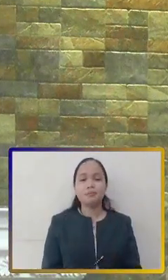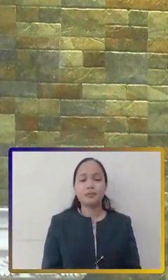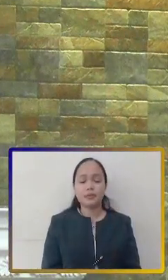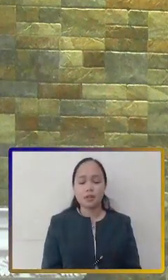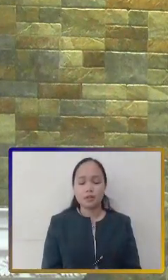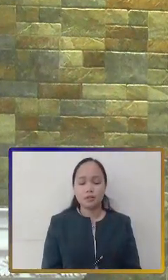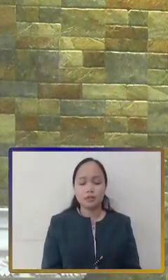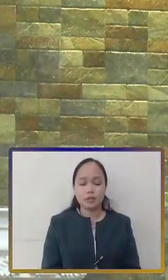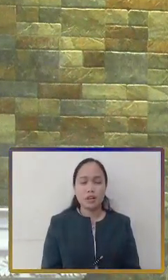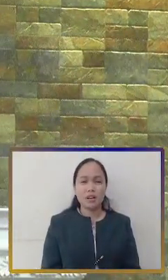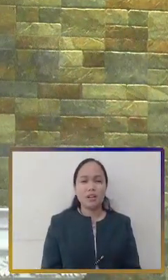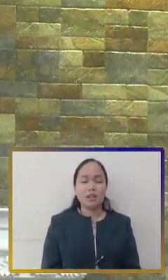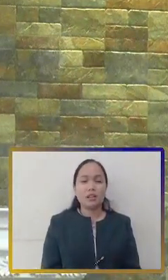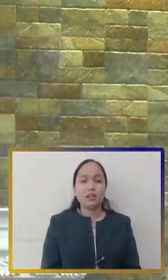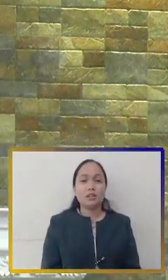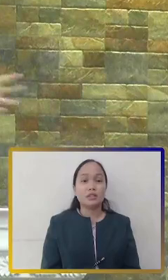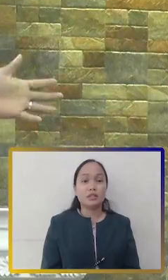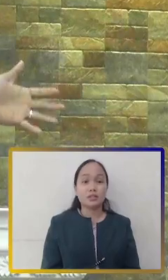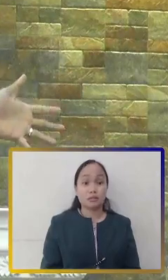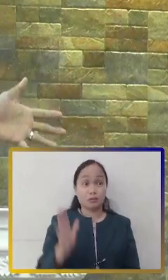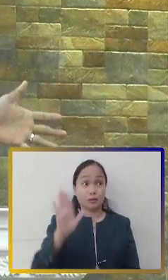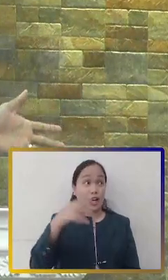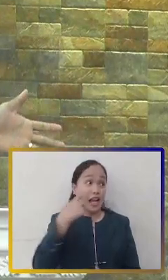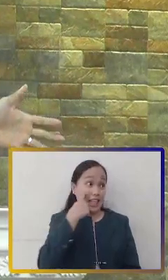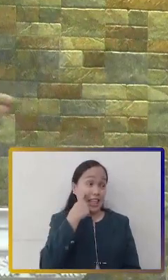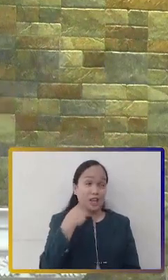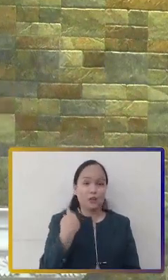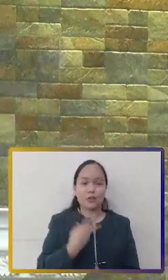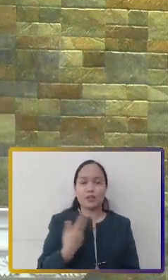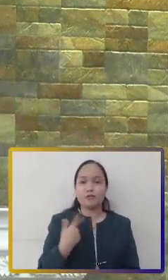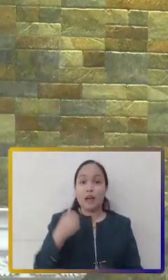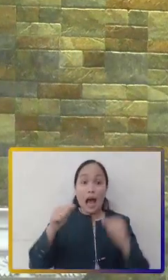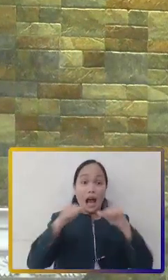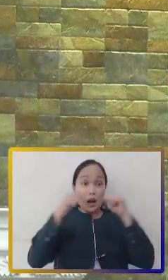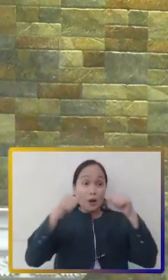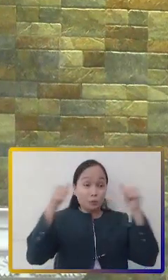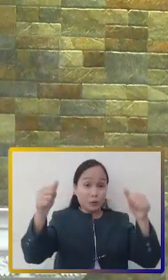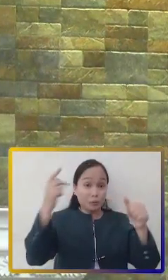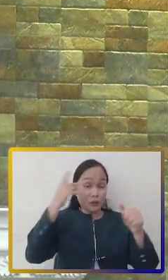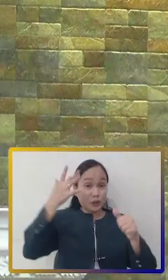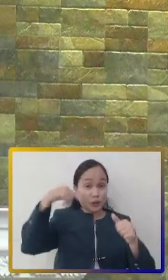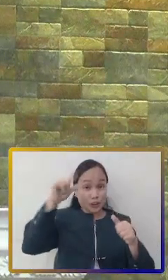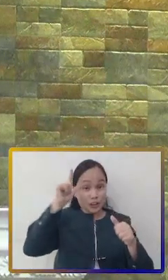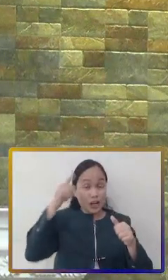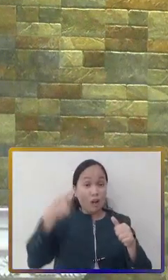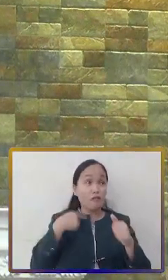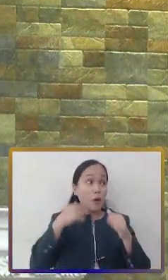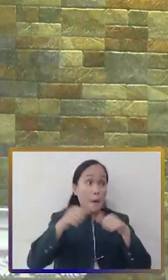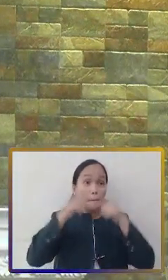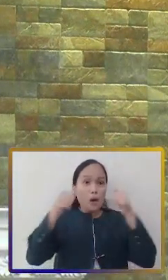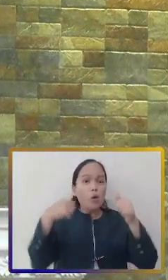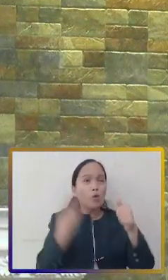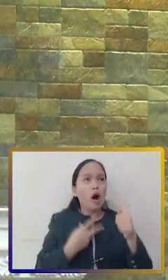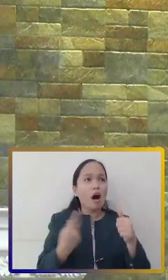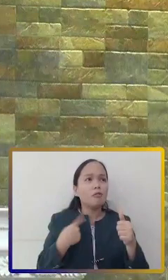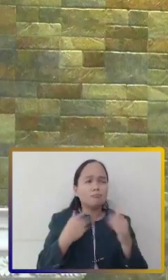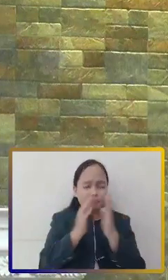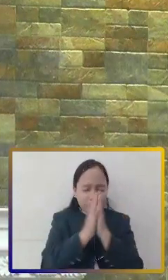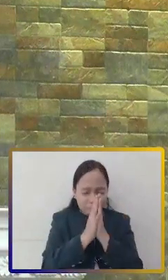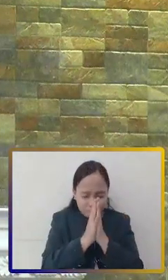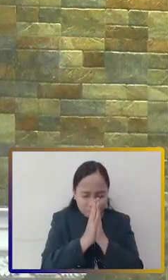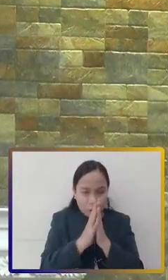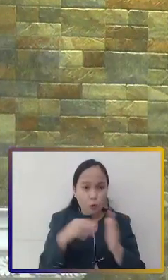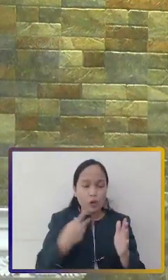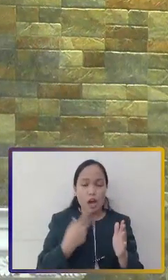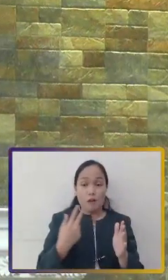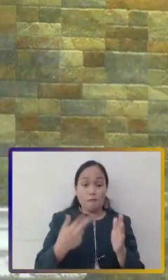ito, tayo po ay binibiyayaan. Kanina, nakita niyo po yung announcement ng ating mahal na pastor. Meron naman tayong, may nire-request na